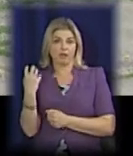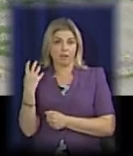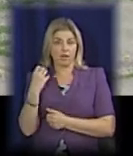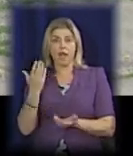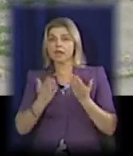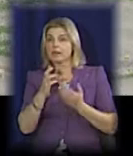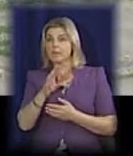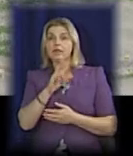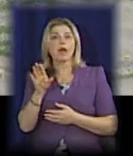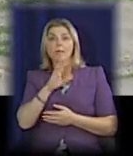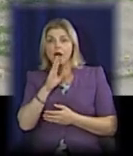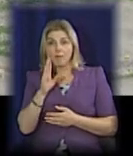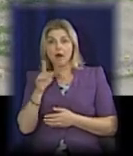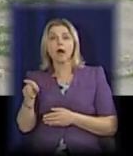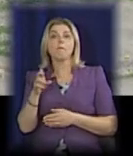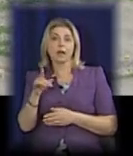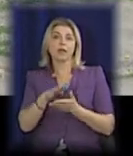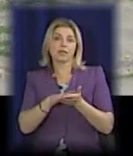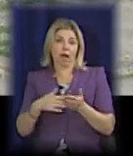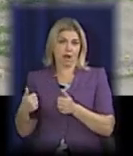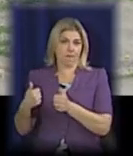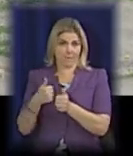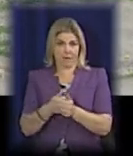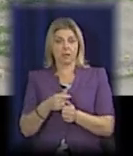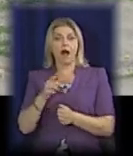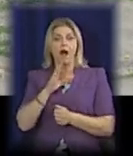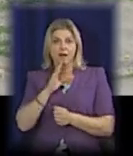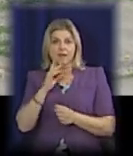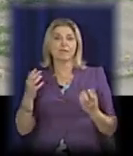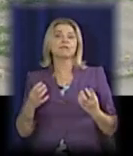були тут, вона б і далі за мною бігла. Вони її відлякали.